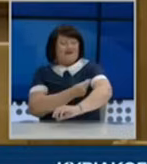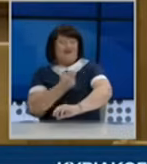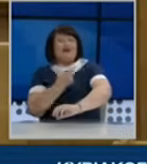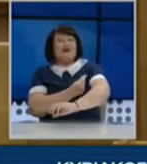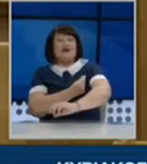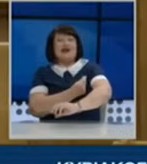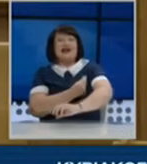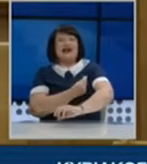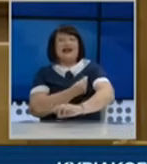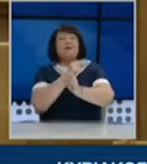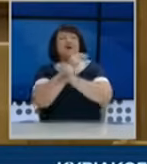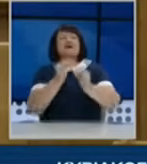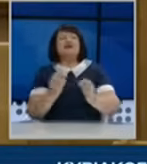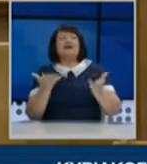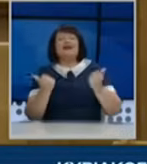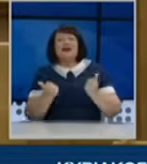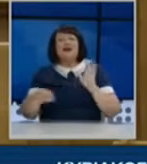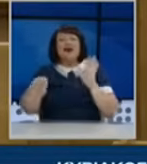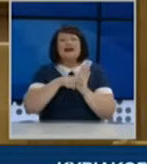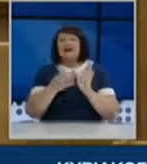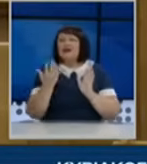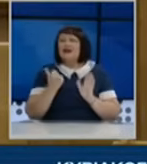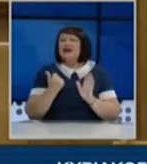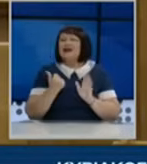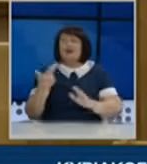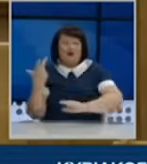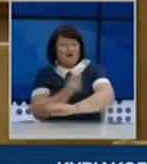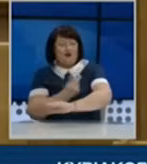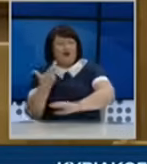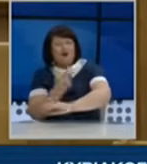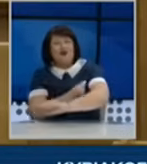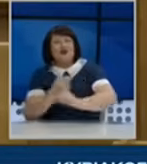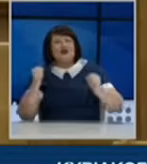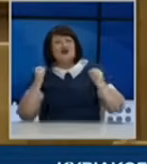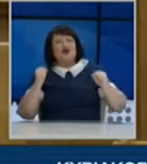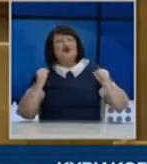παρενέργειες. Μια χαρά ήταν. Με το πρώτο σώδωσε, με το δεύτερο σώδωσε, με το τρίτο σώδωσε, με το